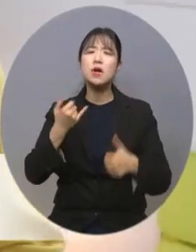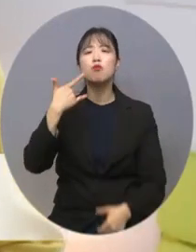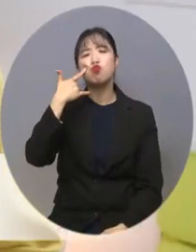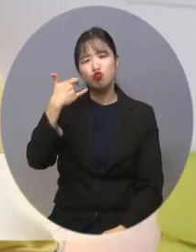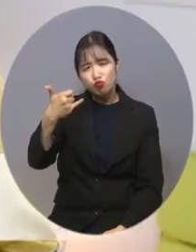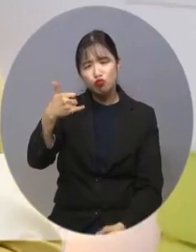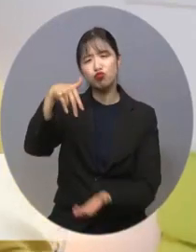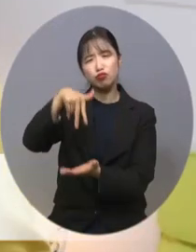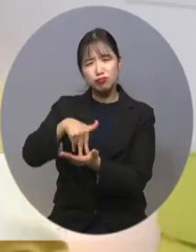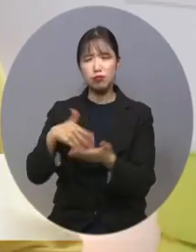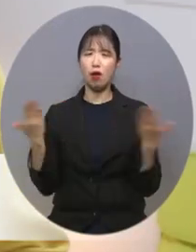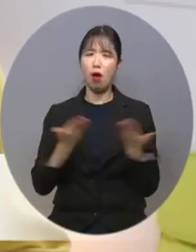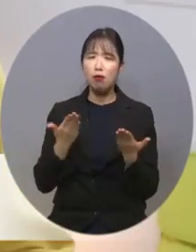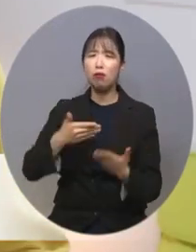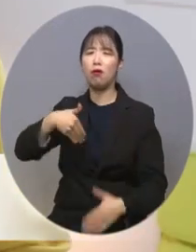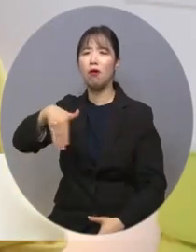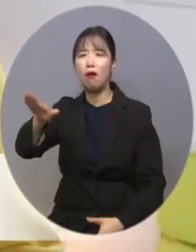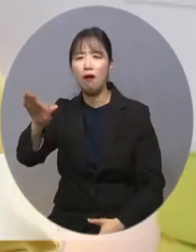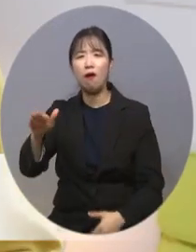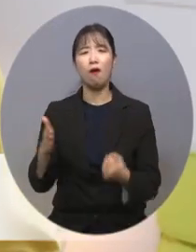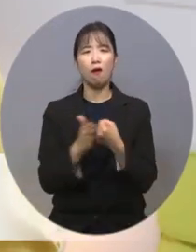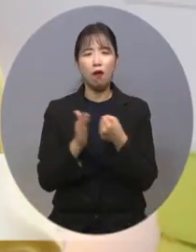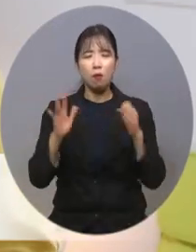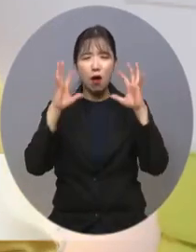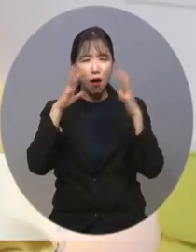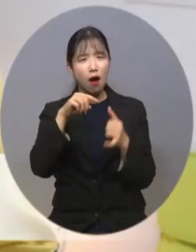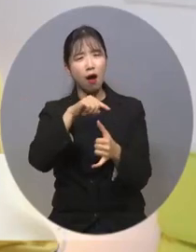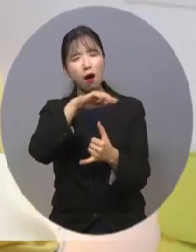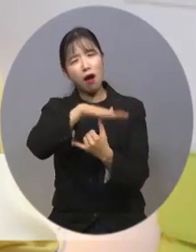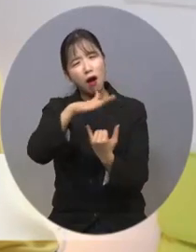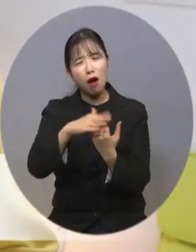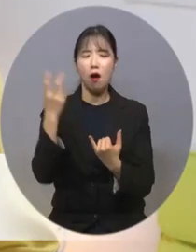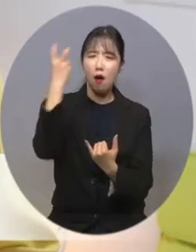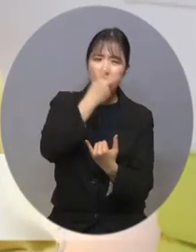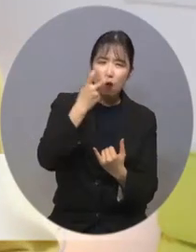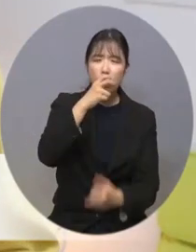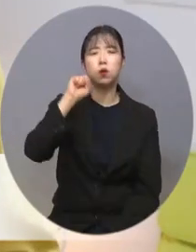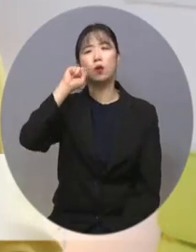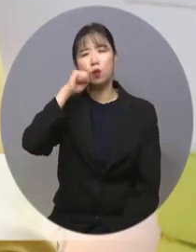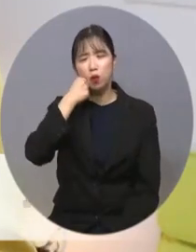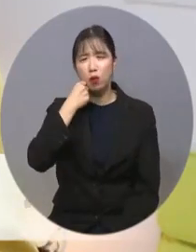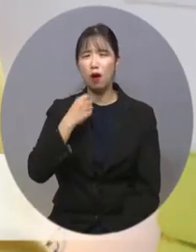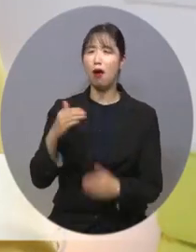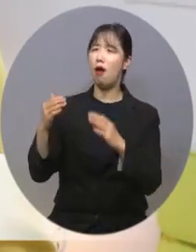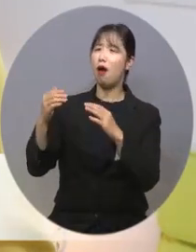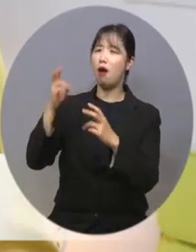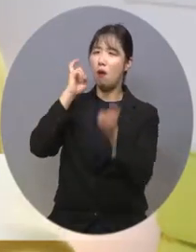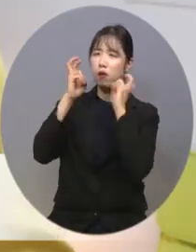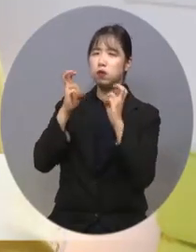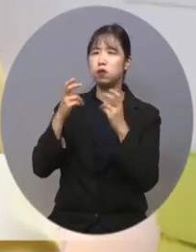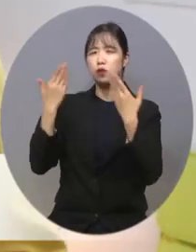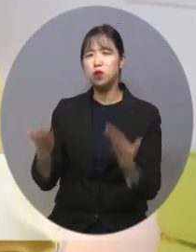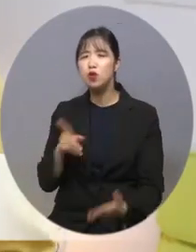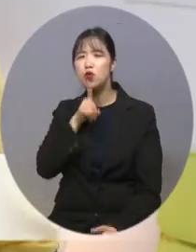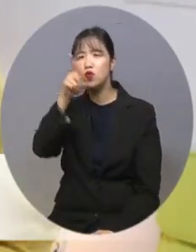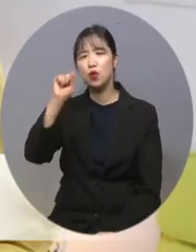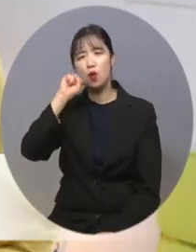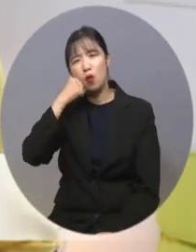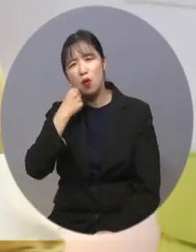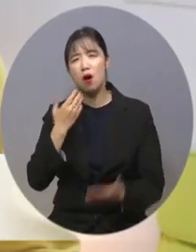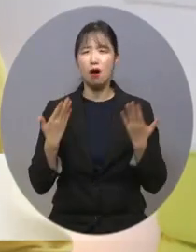경우에 직장에 나가셔야 하기 때문에 아이들을 돌보지도 못하고 그렇다고 휴가를 내기도 어렵고 하는